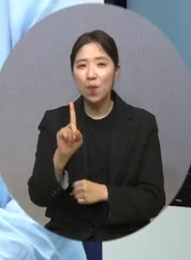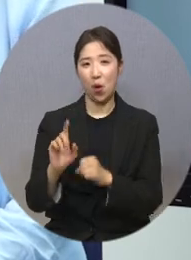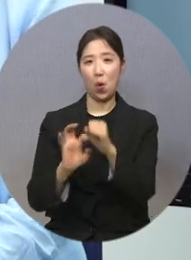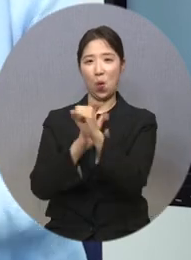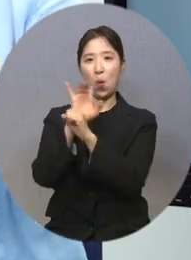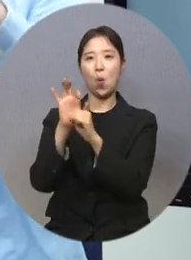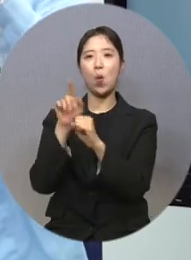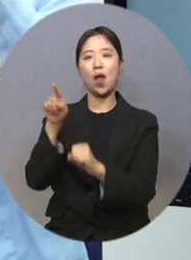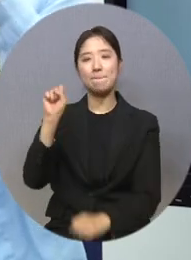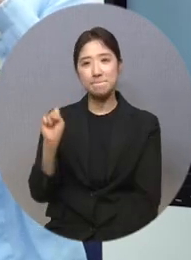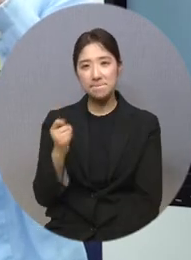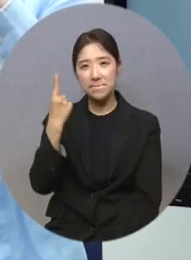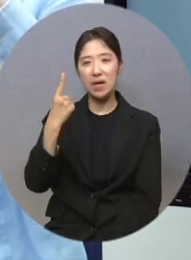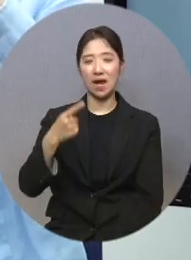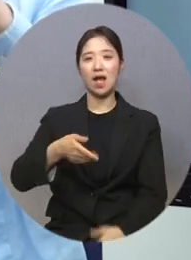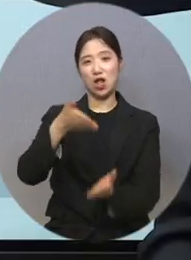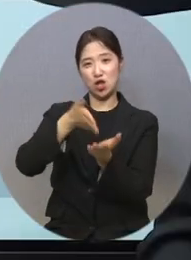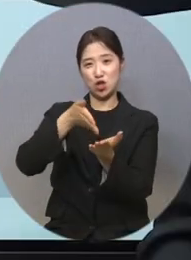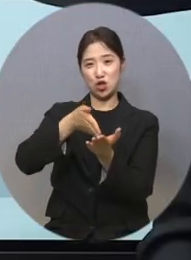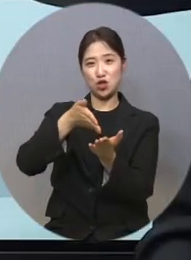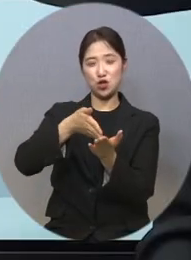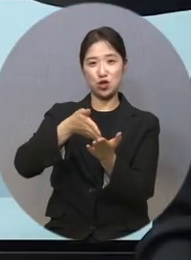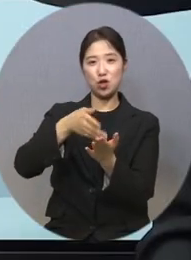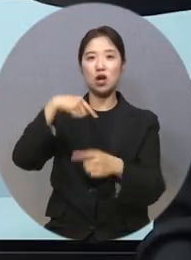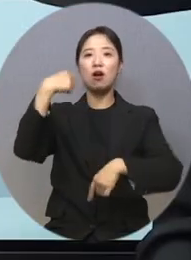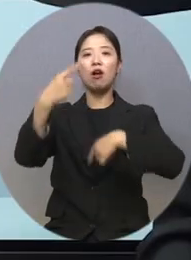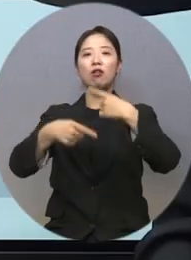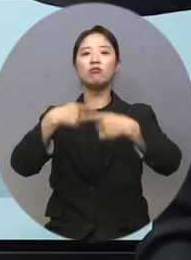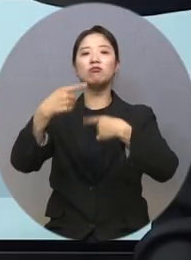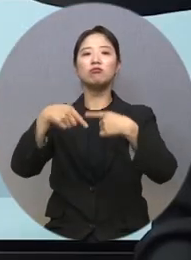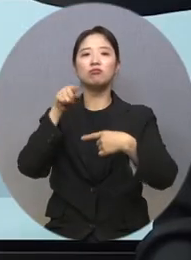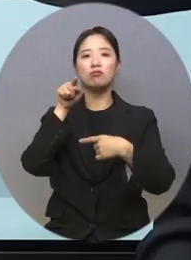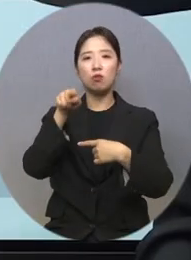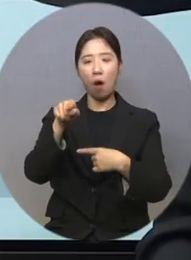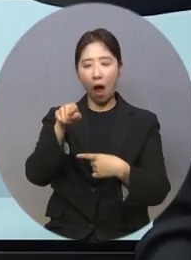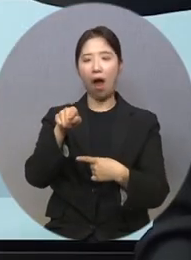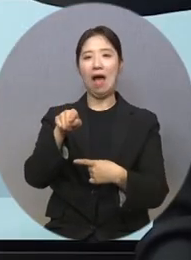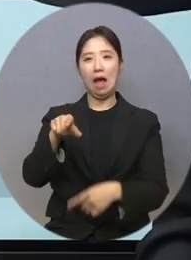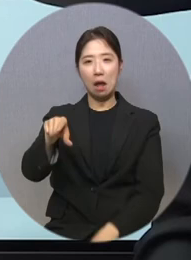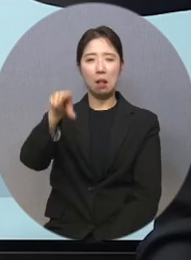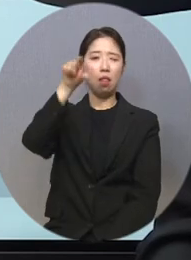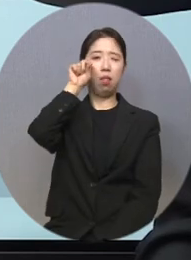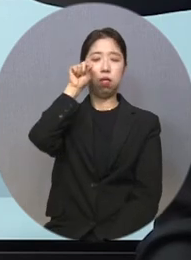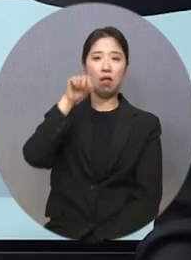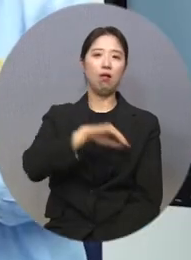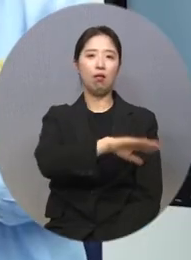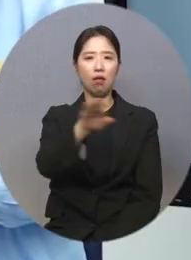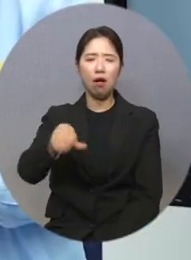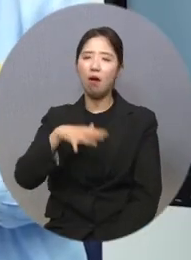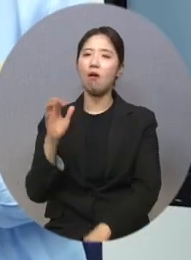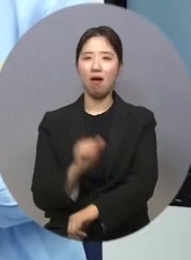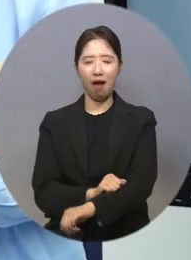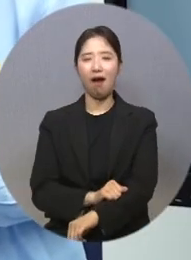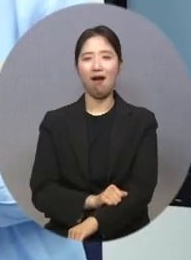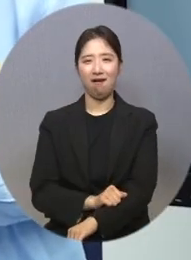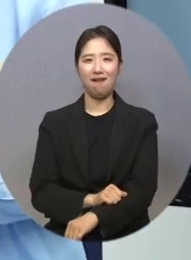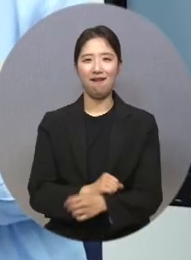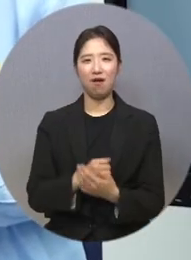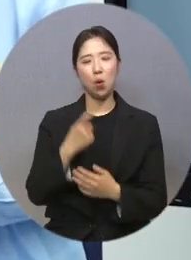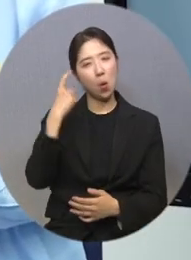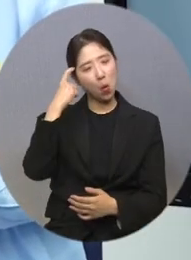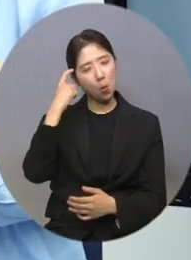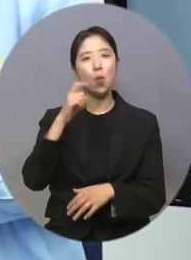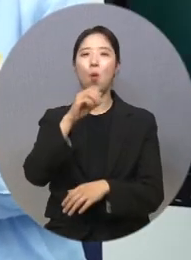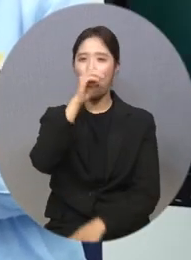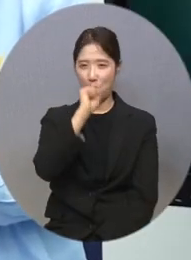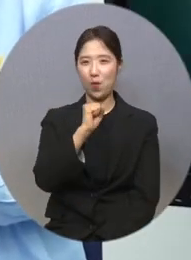코로나 때문에 요 뉴스에 나오는 수어 있죠. 요게 너무너무 지금 인지가 잘 되어 있고요. 인식이 잘